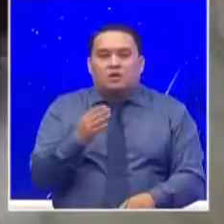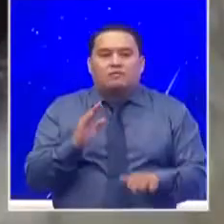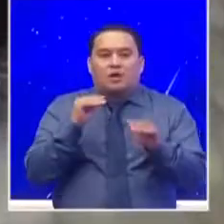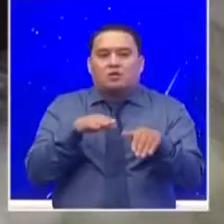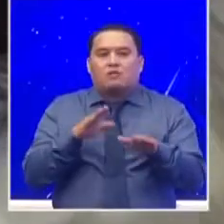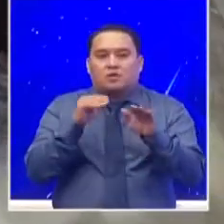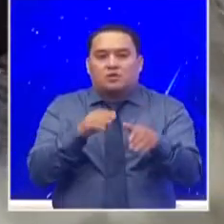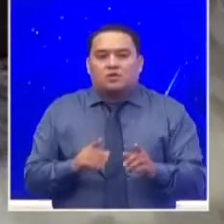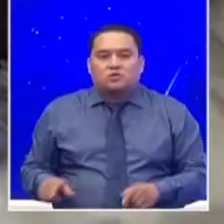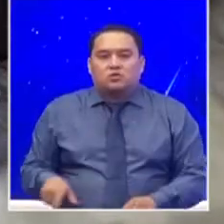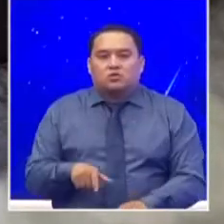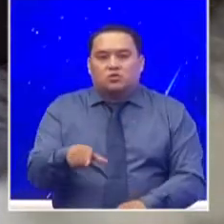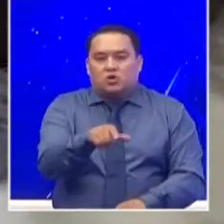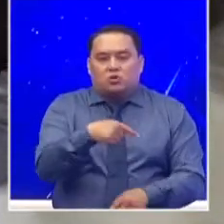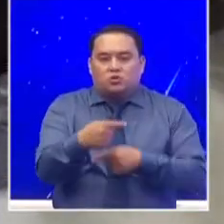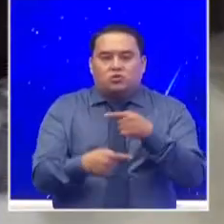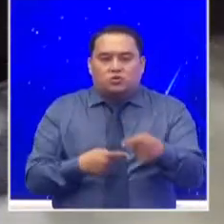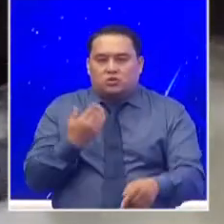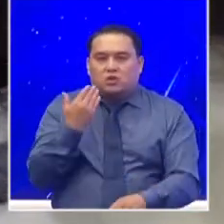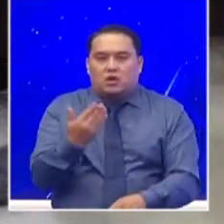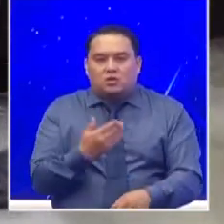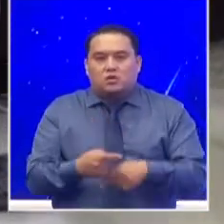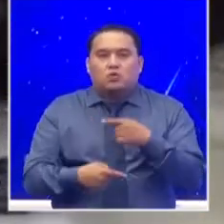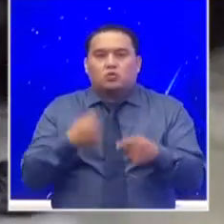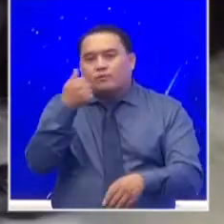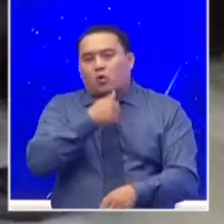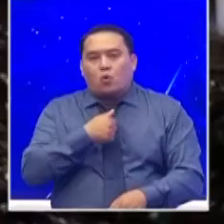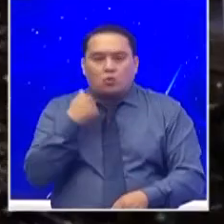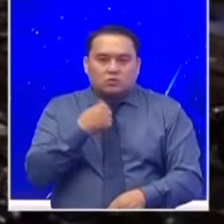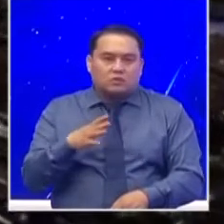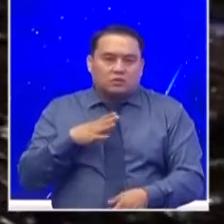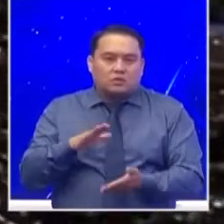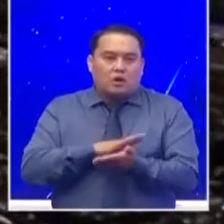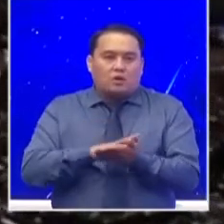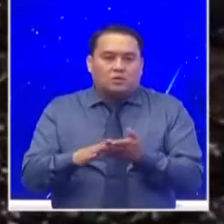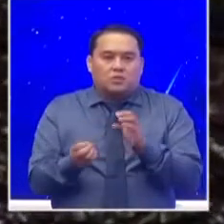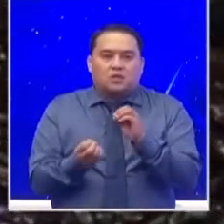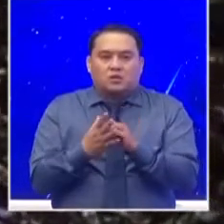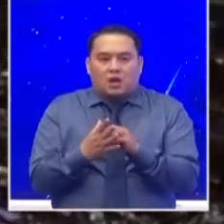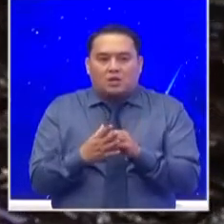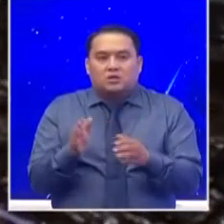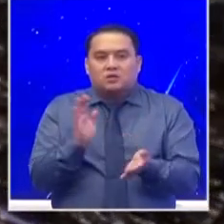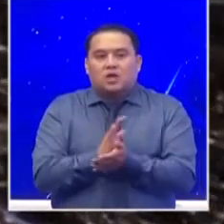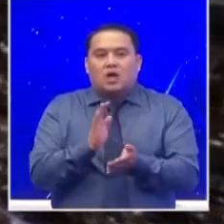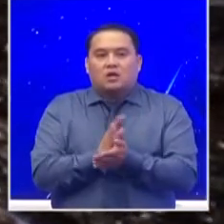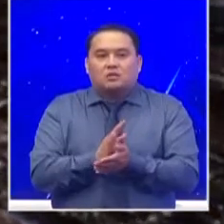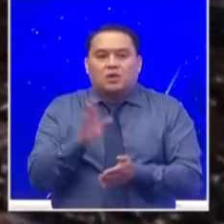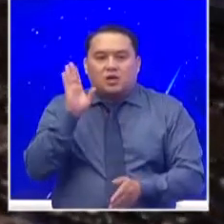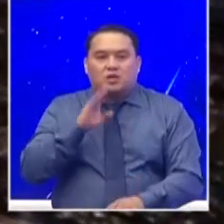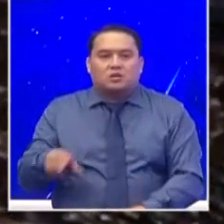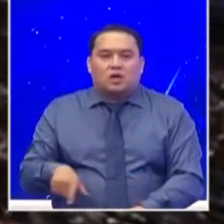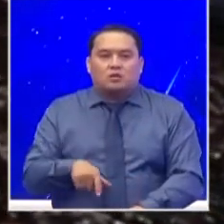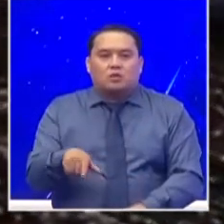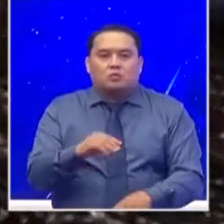океан попадает именно через них. До конца следующего года будет очищено 15 самых загрязненных рек, а